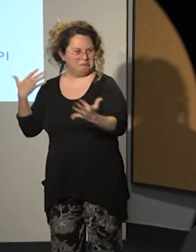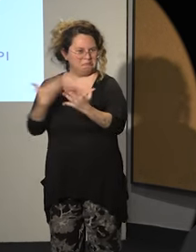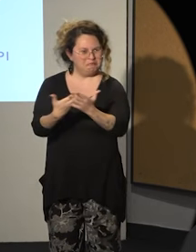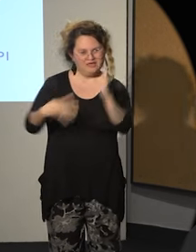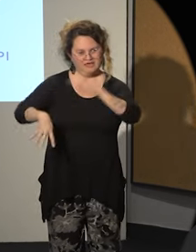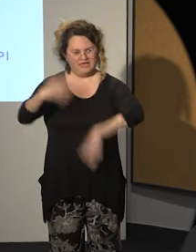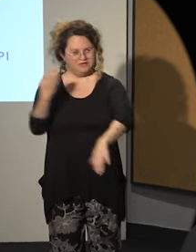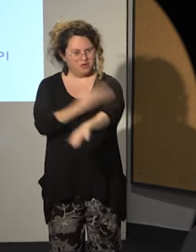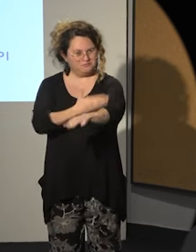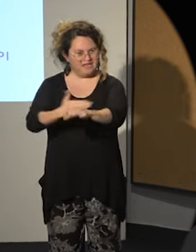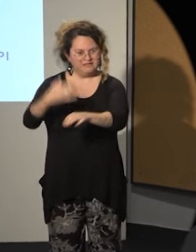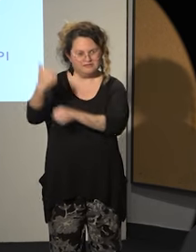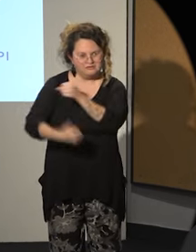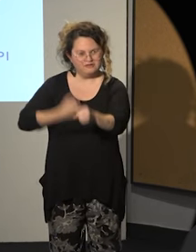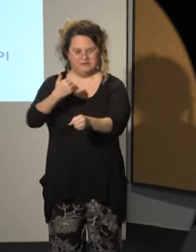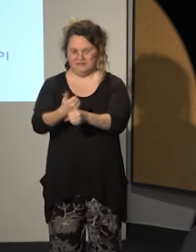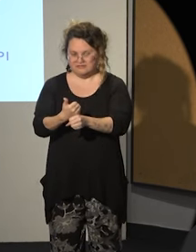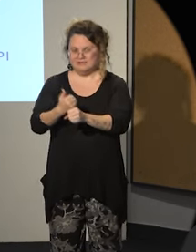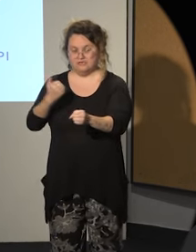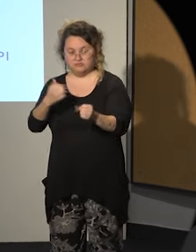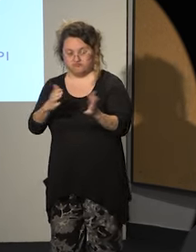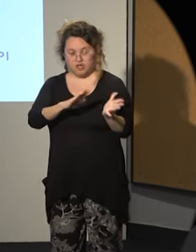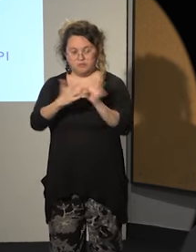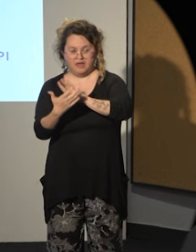sera aux alentours de 13,75 milliards d'années.